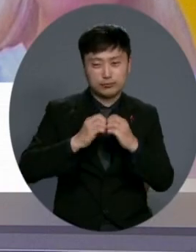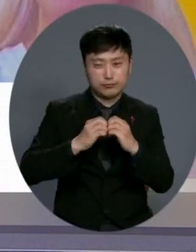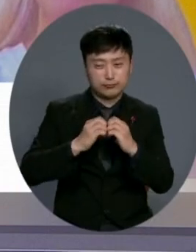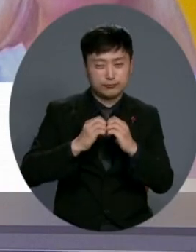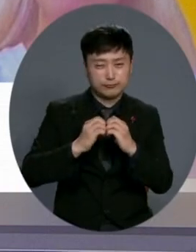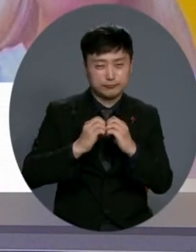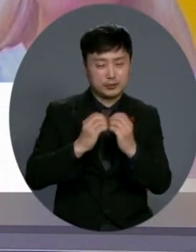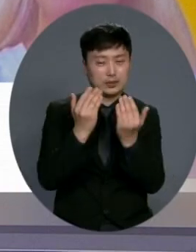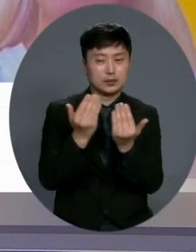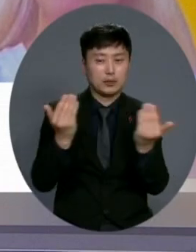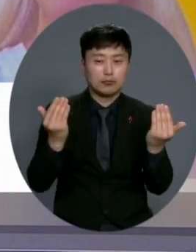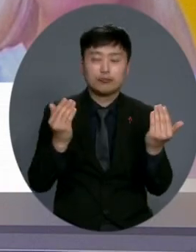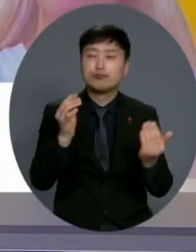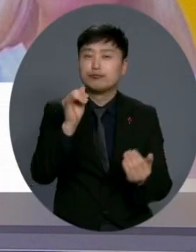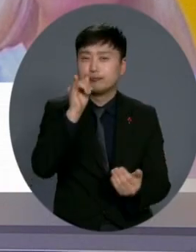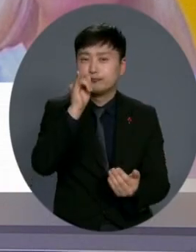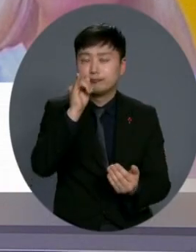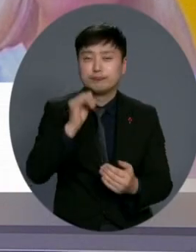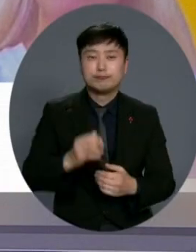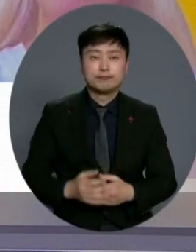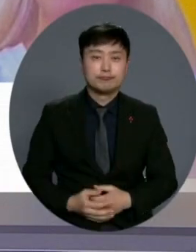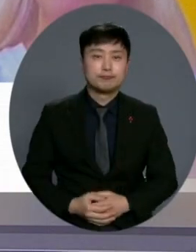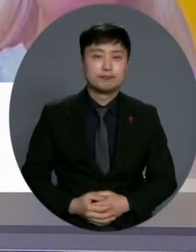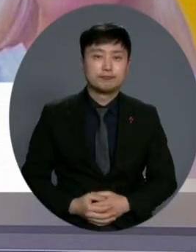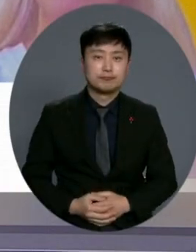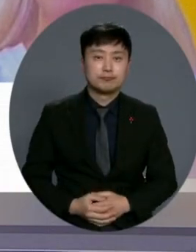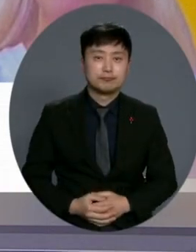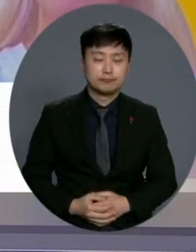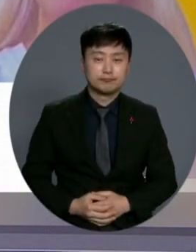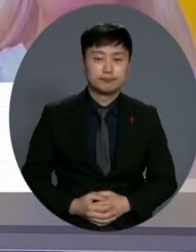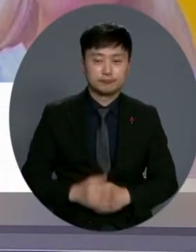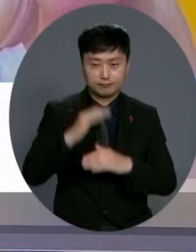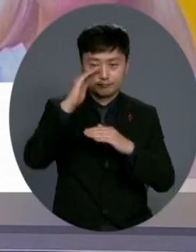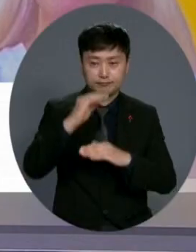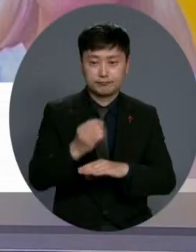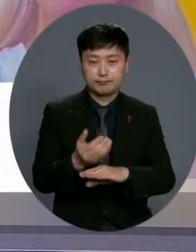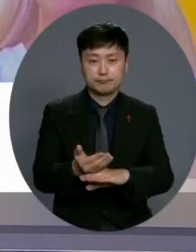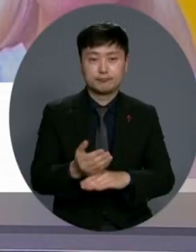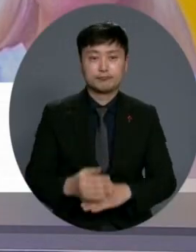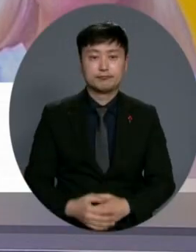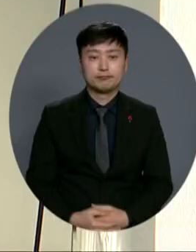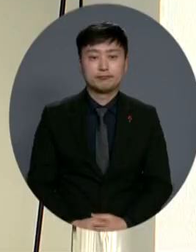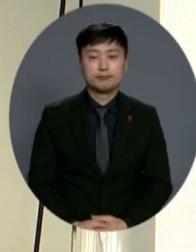작품 전시회도 눈길을 끌고 있는데요. 이상원 기자가 보도합니다.